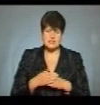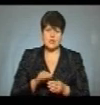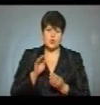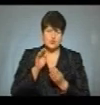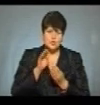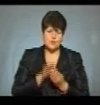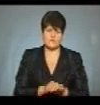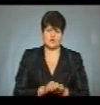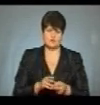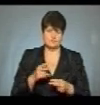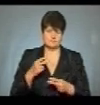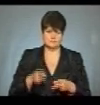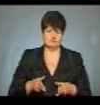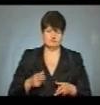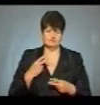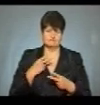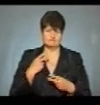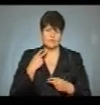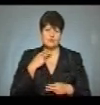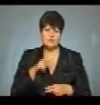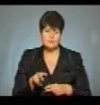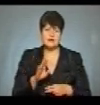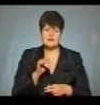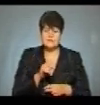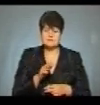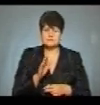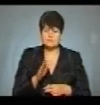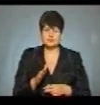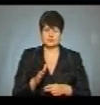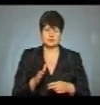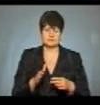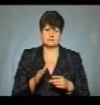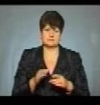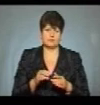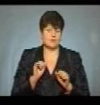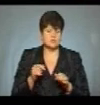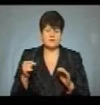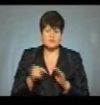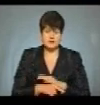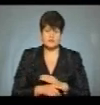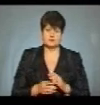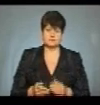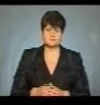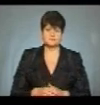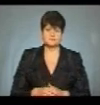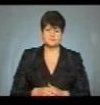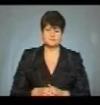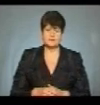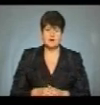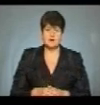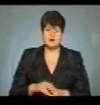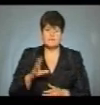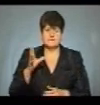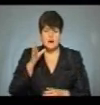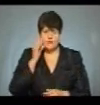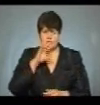волі, а тому є всі підстави вважати, що він буде ухилятися від судових засідань, що призведе до порушення розумних строків. Враховуючи